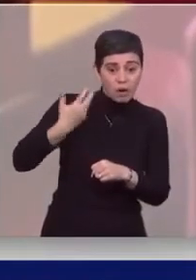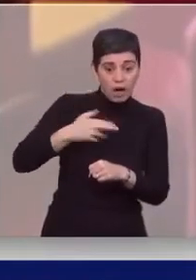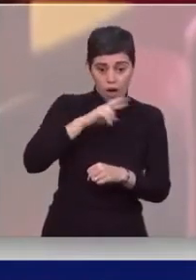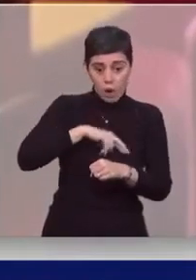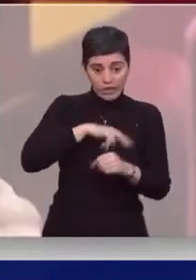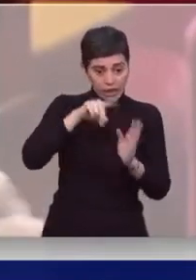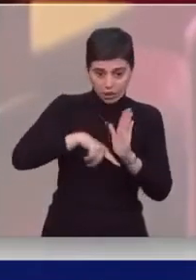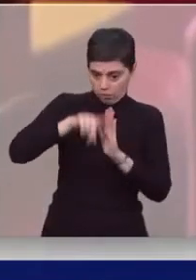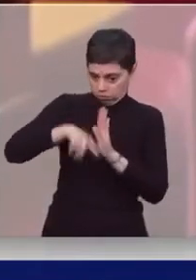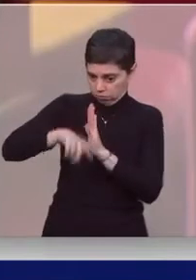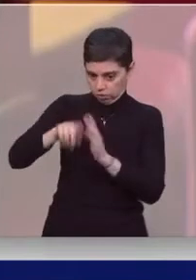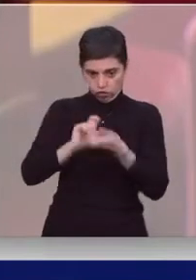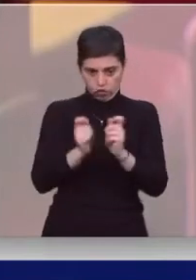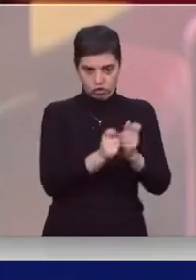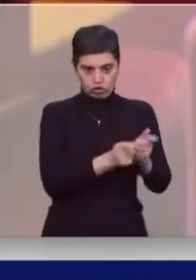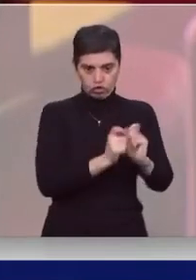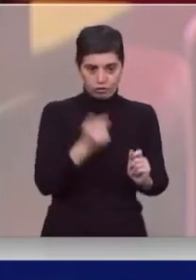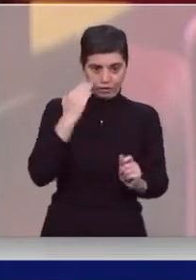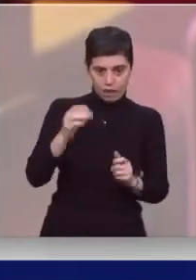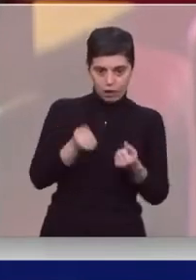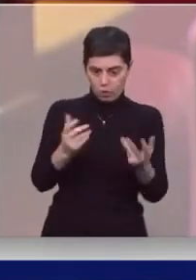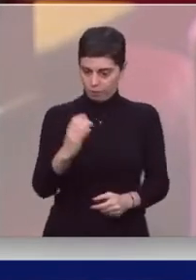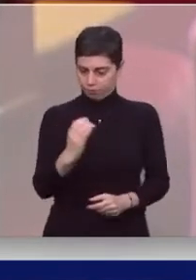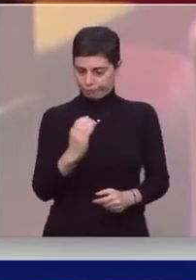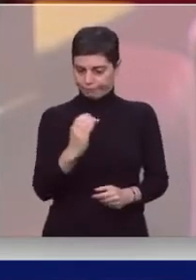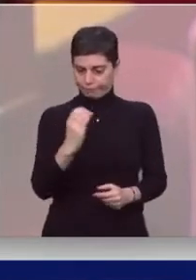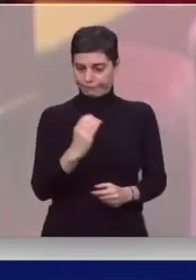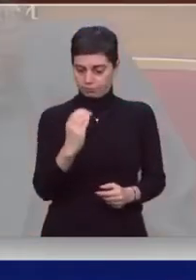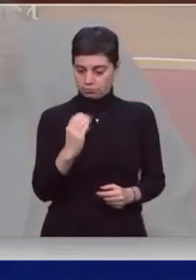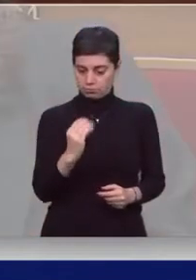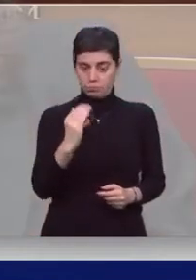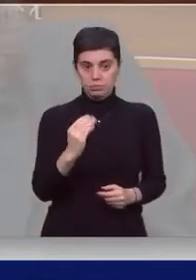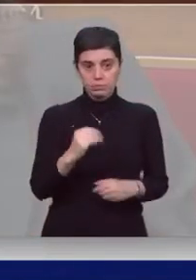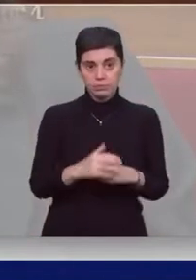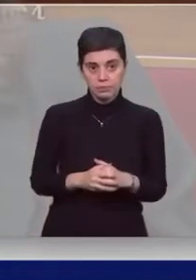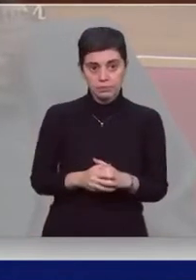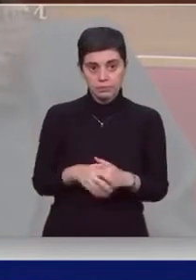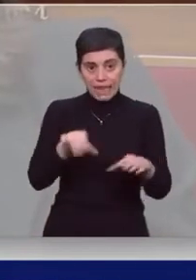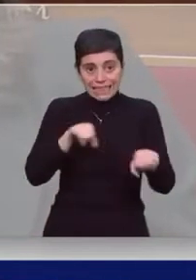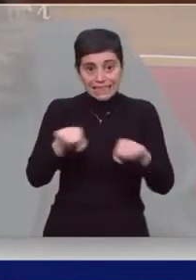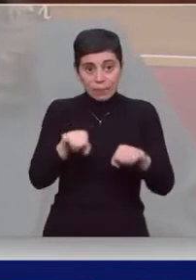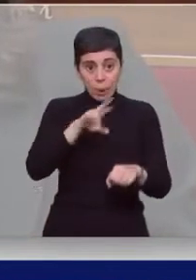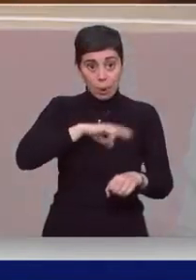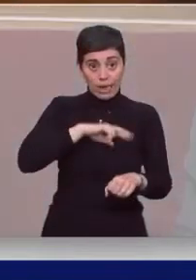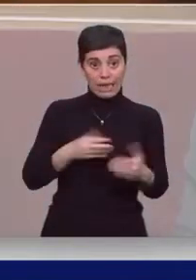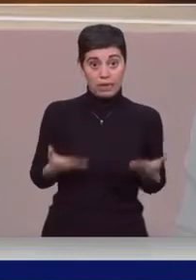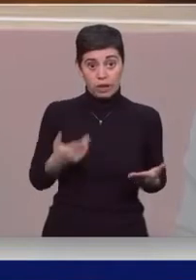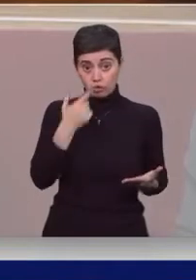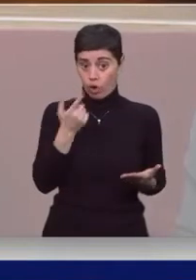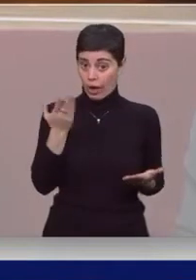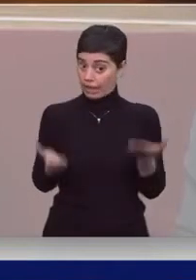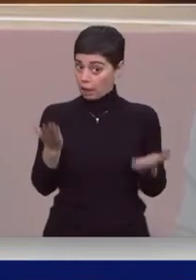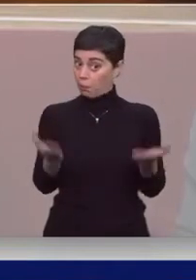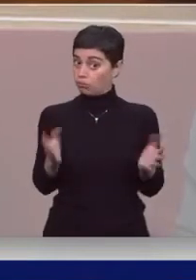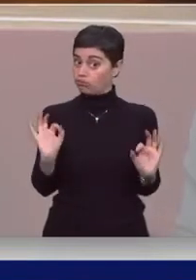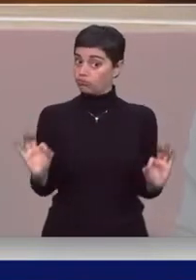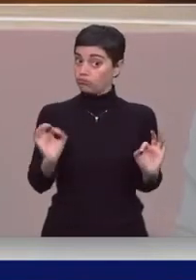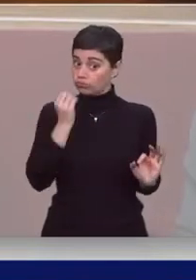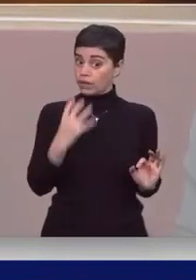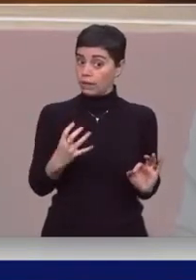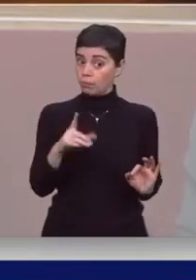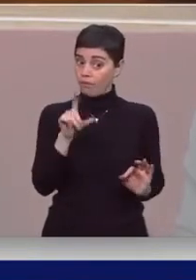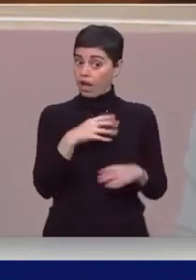retraite? Est-ce que vous pensez, Madame Le Pen, que le système de retraite actuel est équilibré au point d'être certain